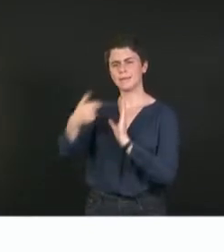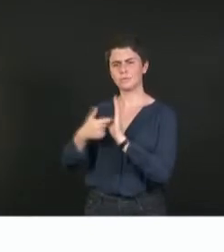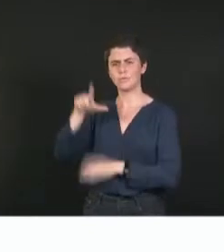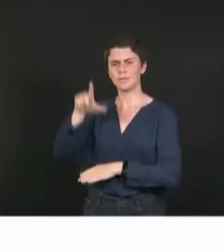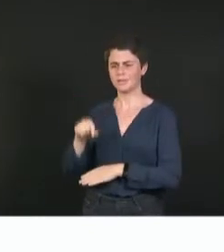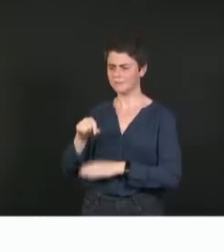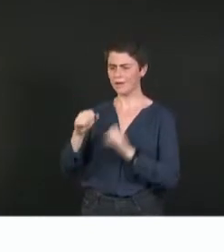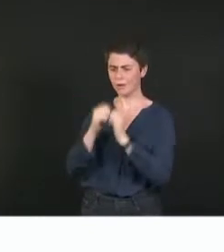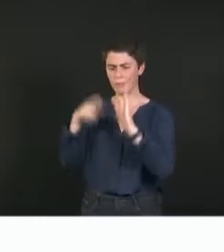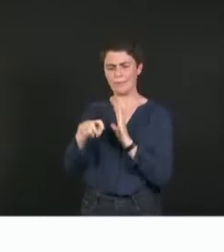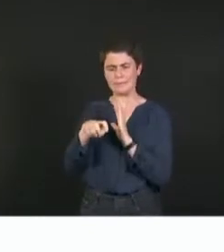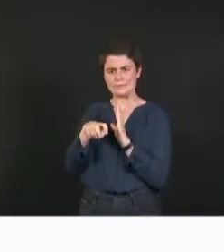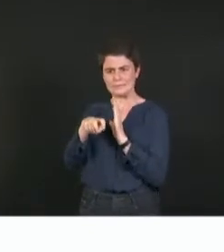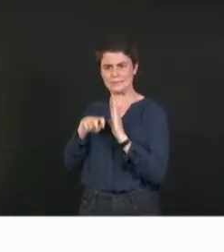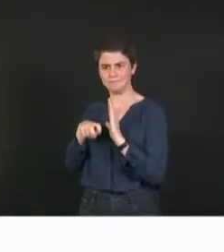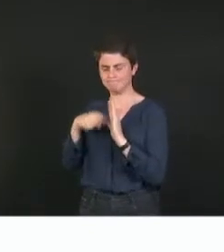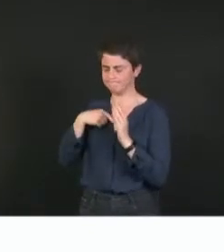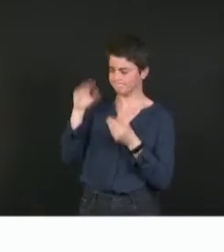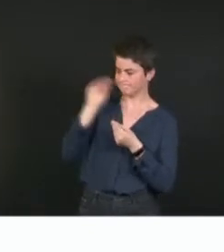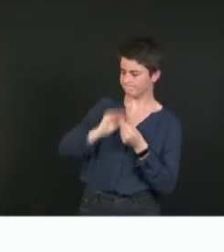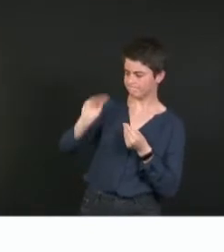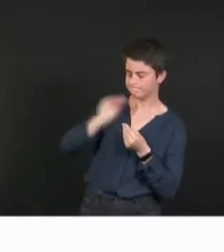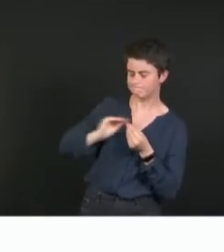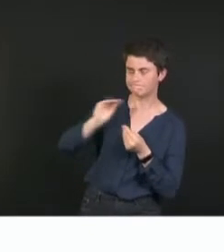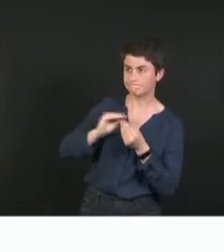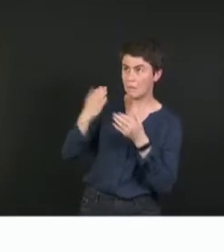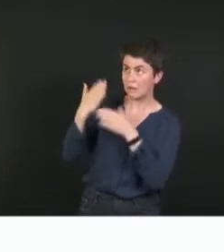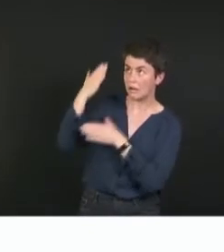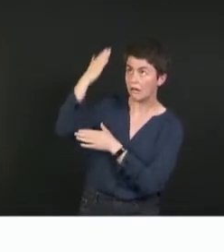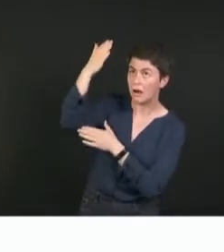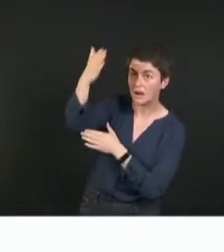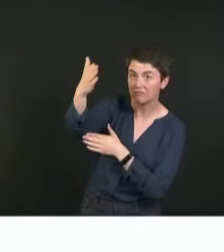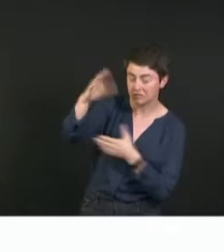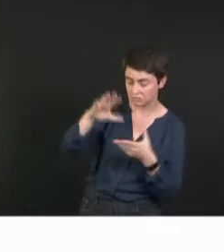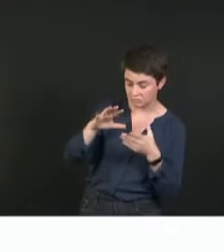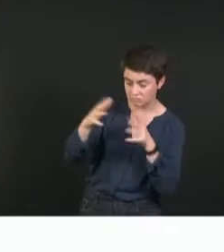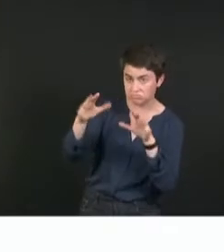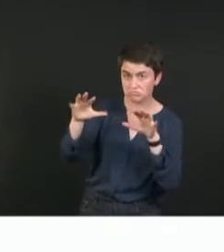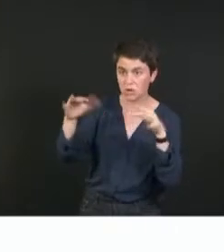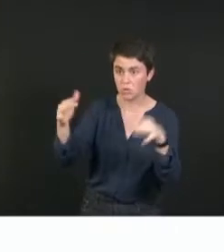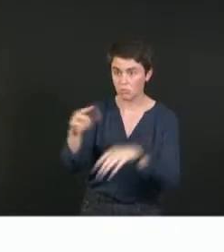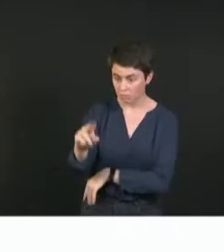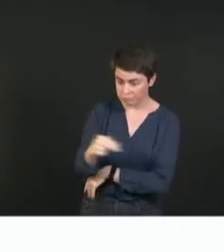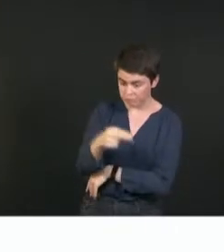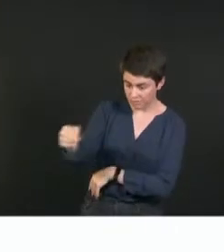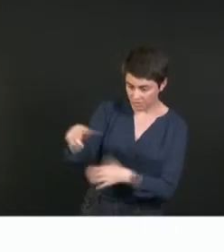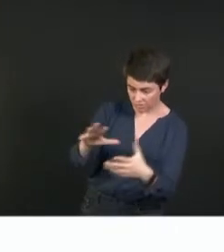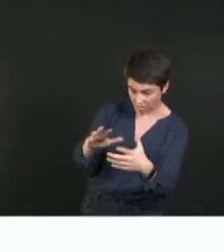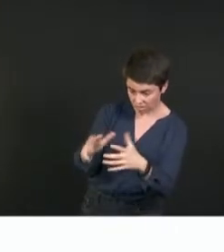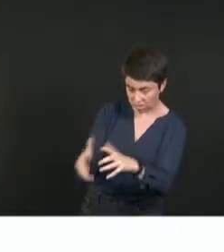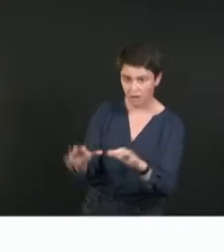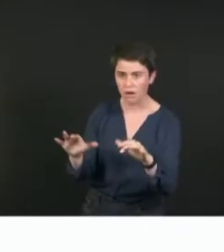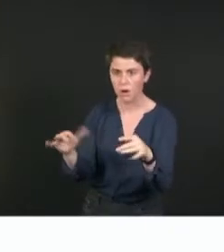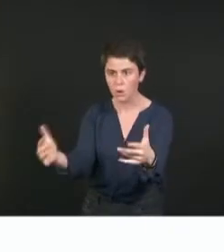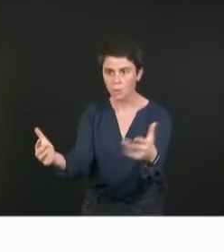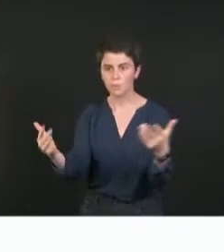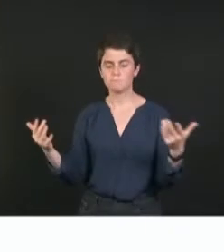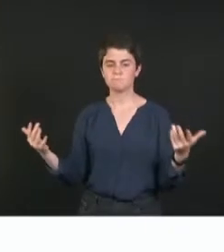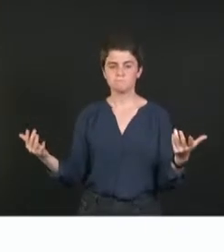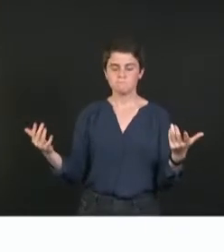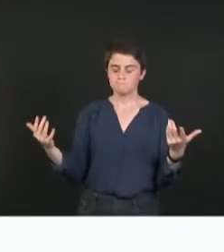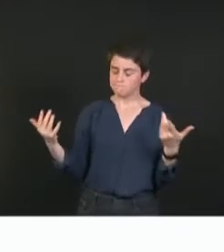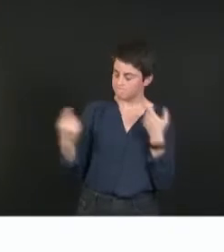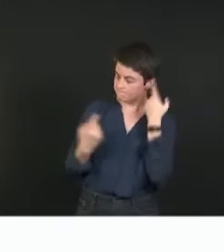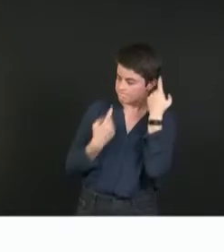s'est posé des questions sur notre avenir et sur notre impact sur cette nature. Et